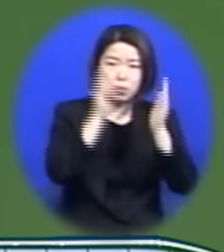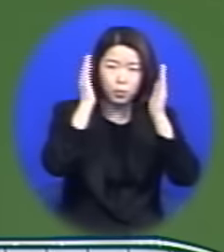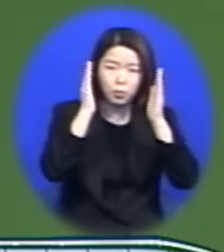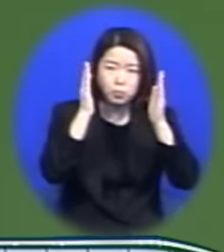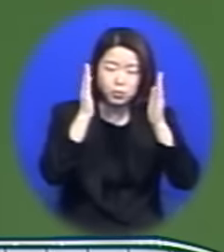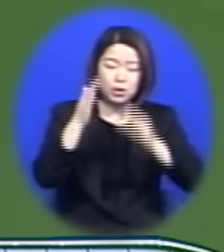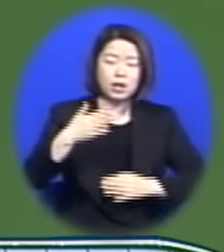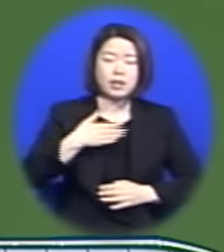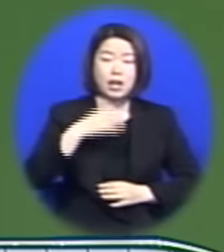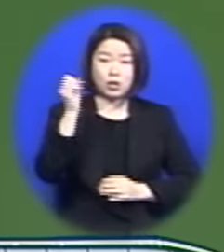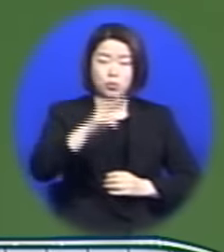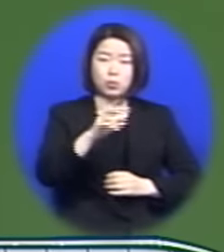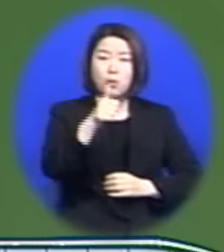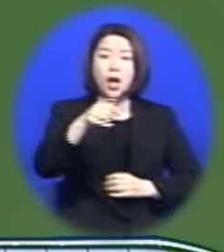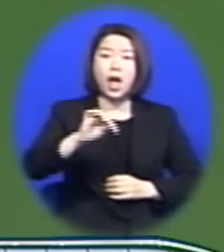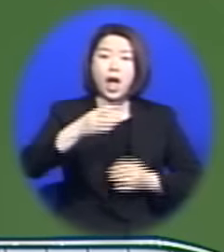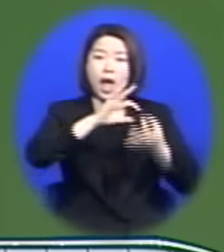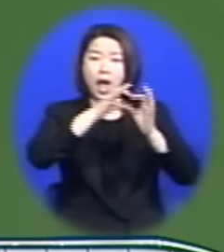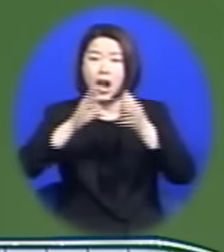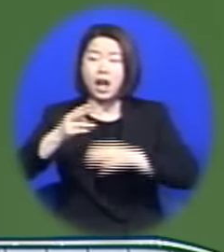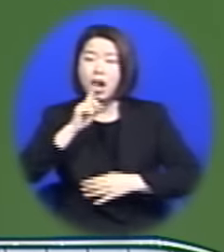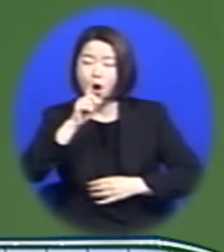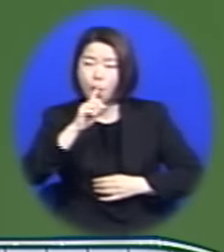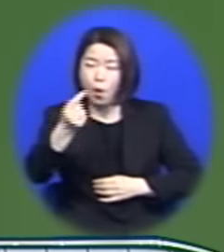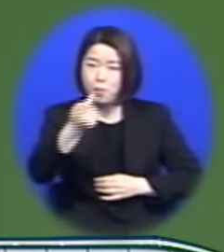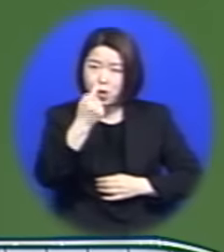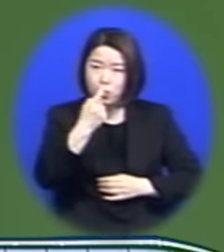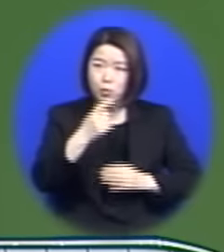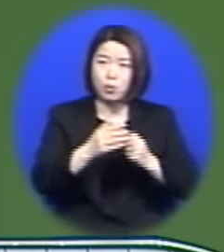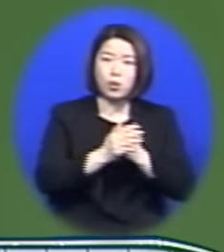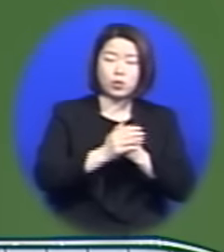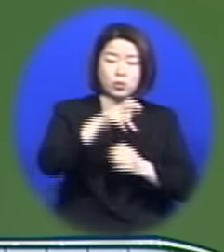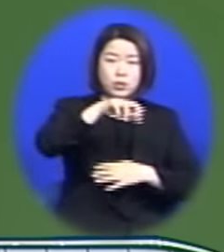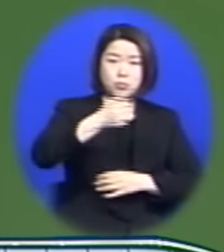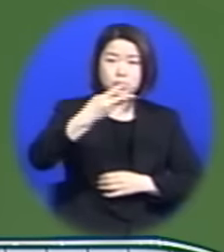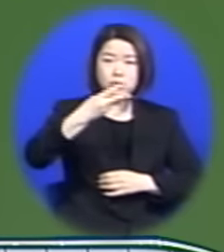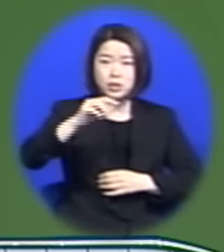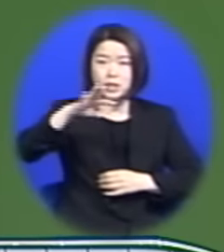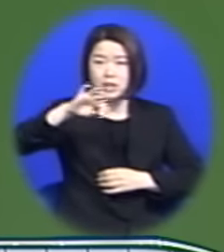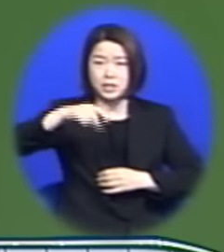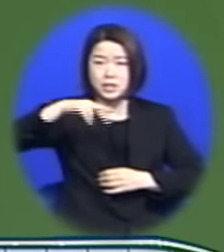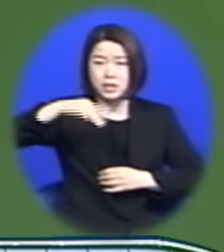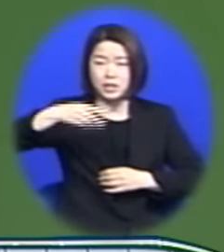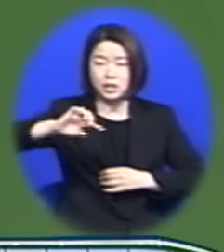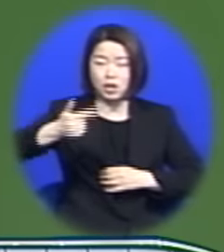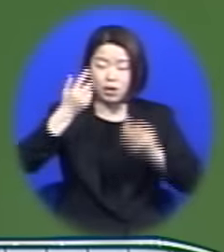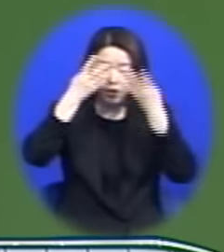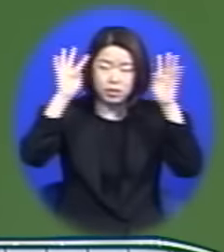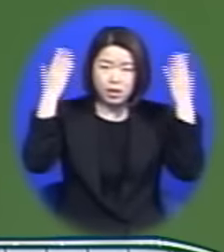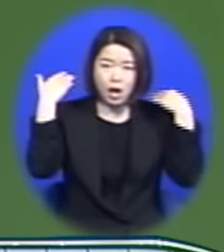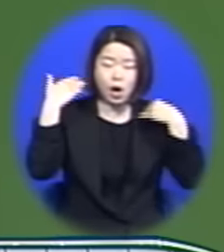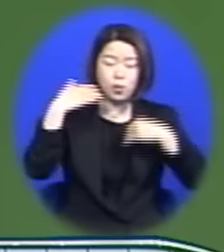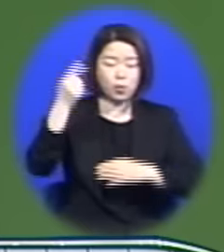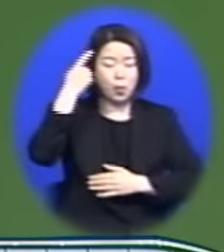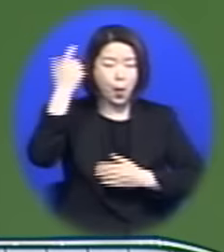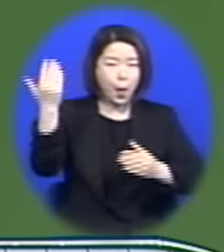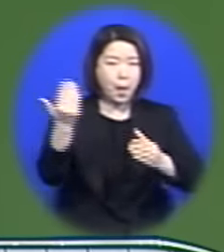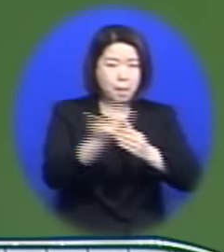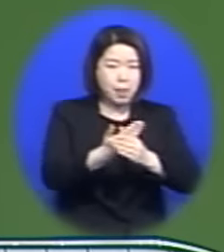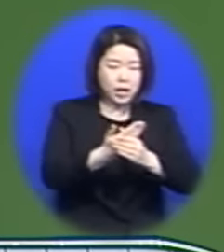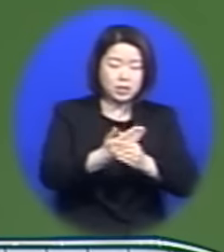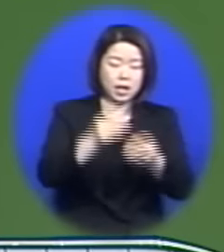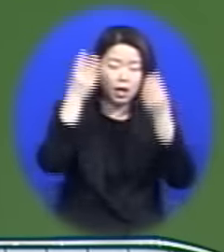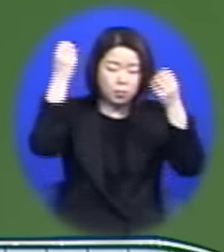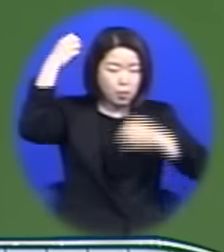공부했다 프리스턴 대학에서 신학 석사학위와이어서 신약 박사학위를 받았다 나는